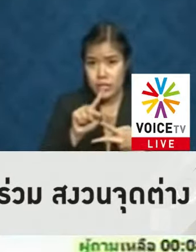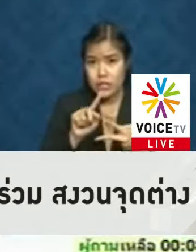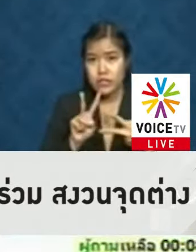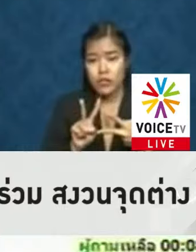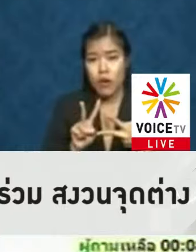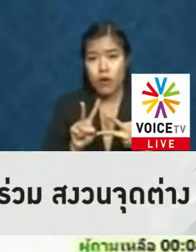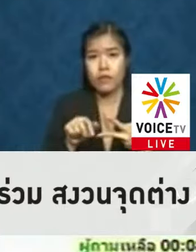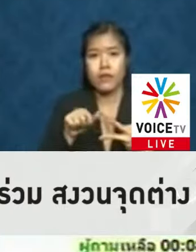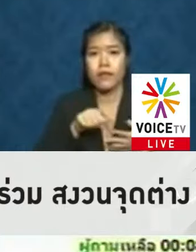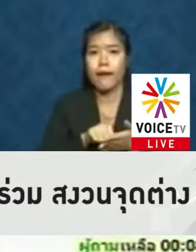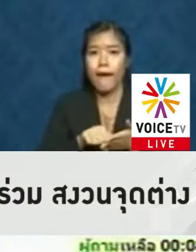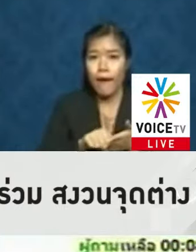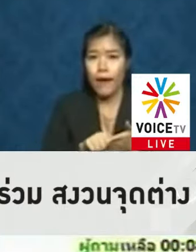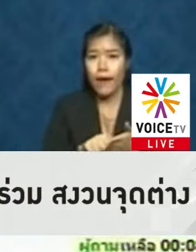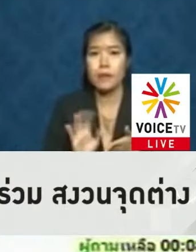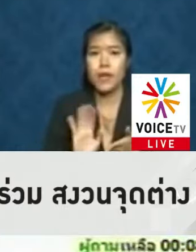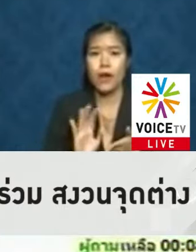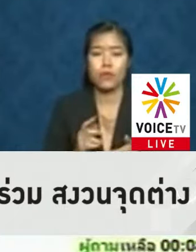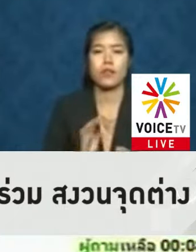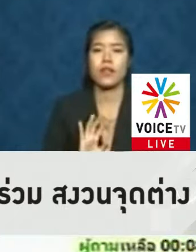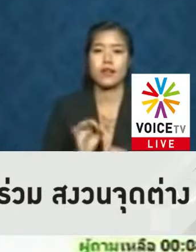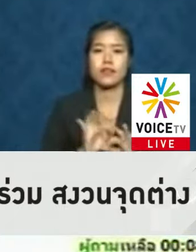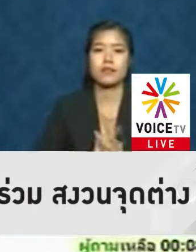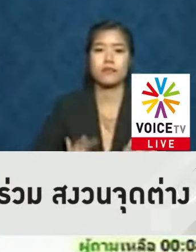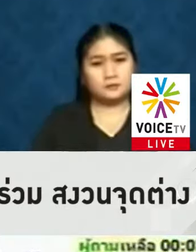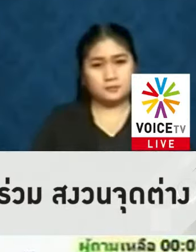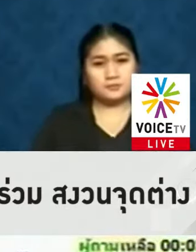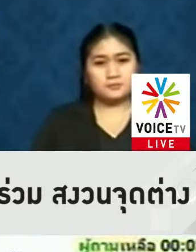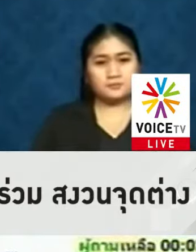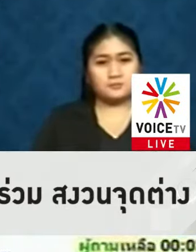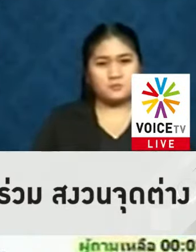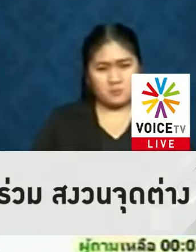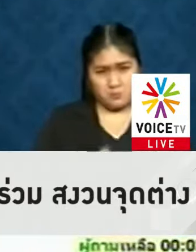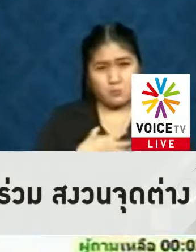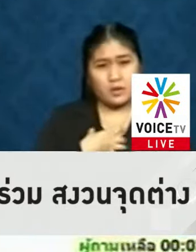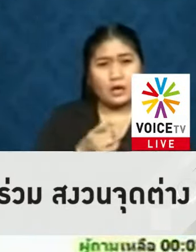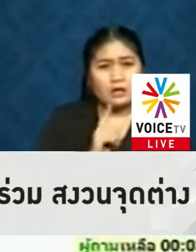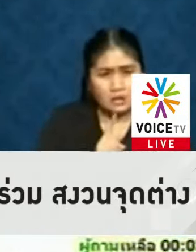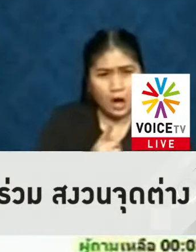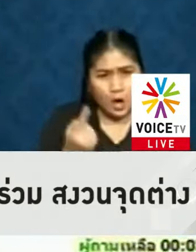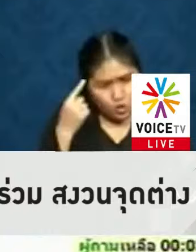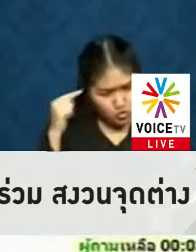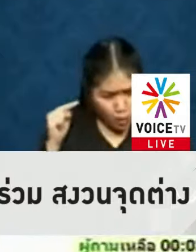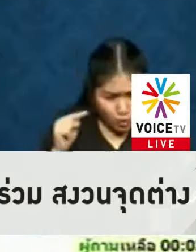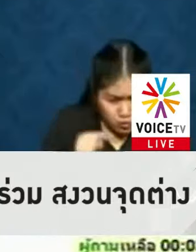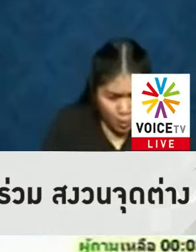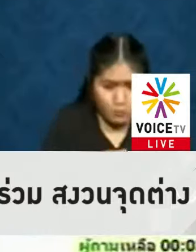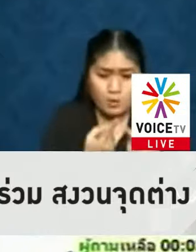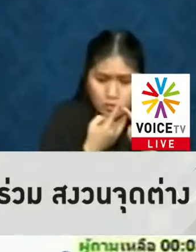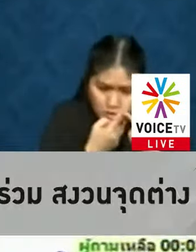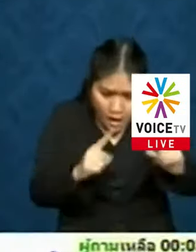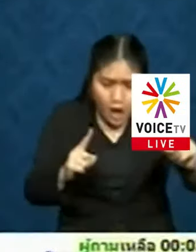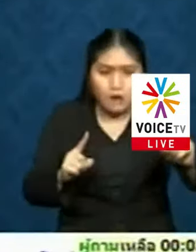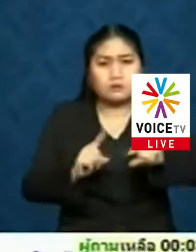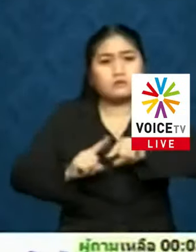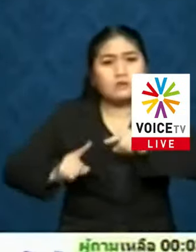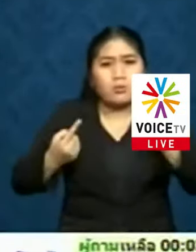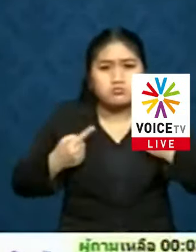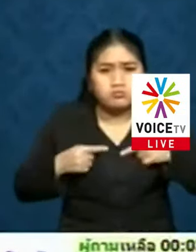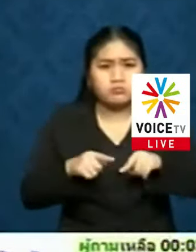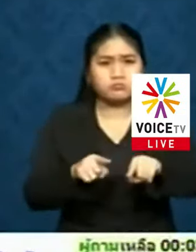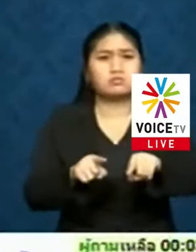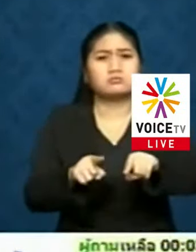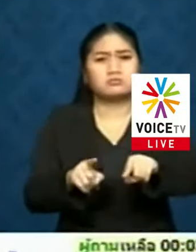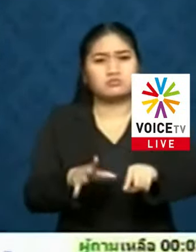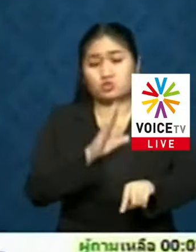ไม่จำเป็นแต่อย่างใด อยากให้แสวงจุดร่วมสงวนจุดต่างผมก็เชิญชวนท่าน